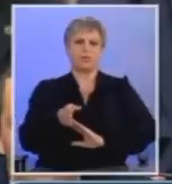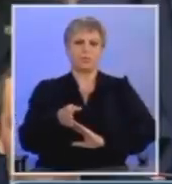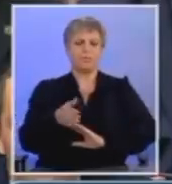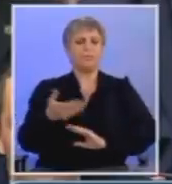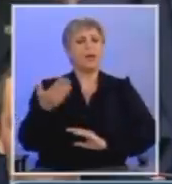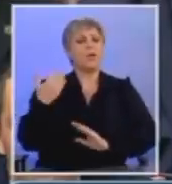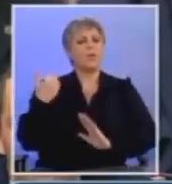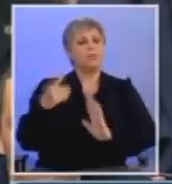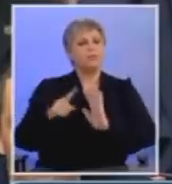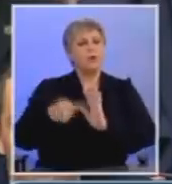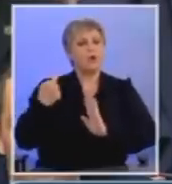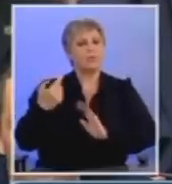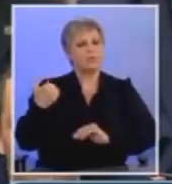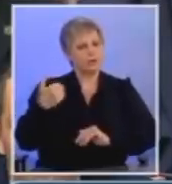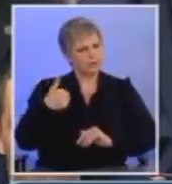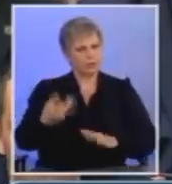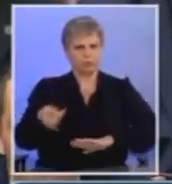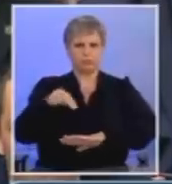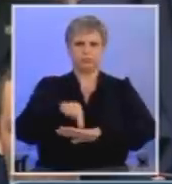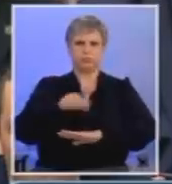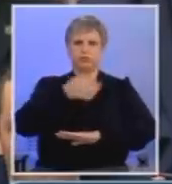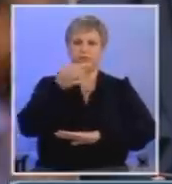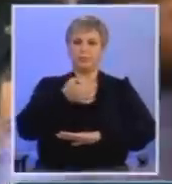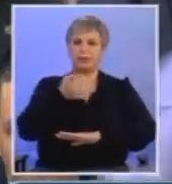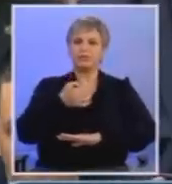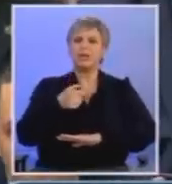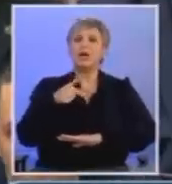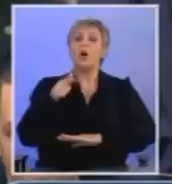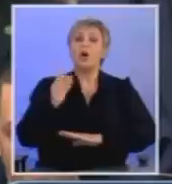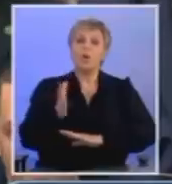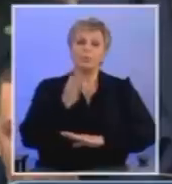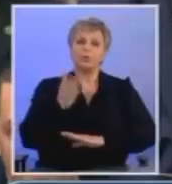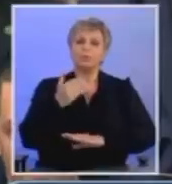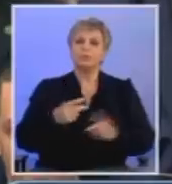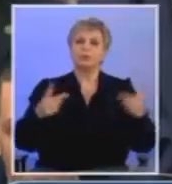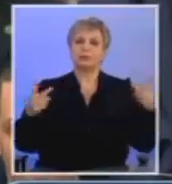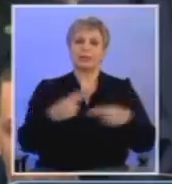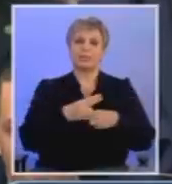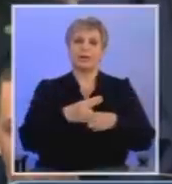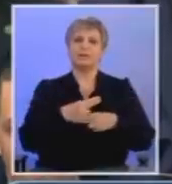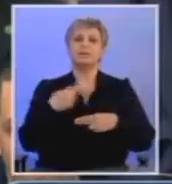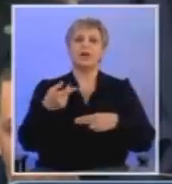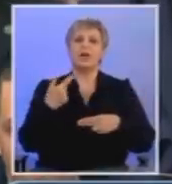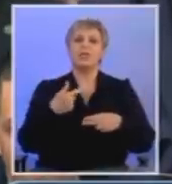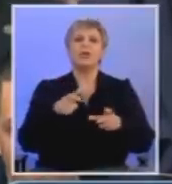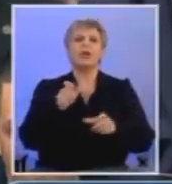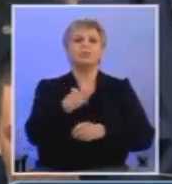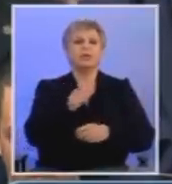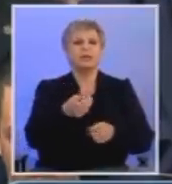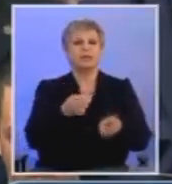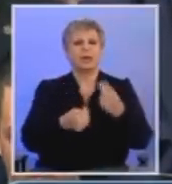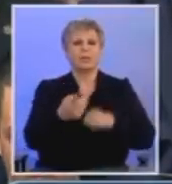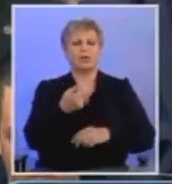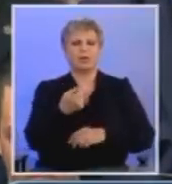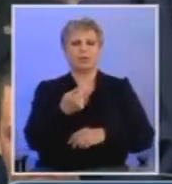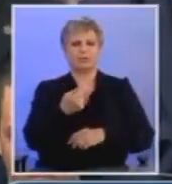Βουλή. Αυτοί οι οποίοι έκοψαν τη ρευστότητα στον ελληνικό λαό, θέλοντας ενδεχομένως να τιμωρήσουν ή